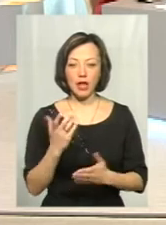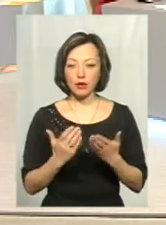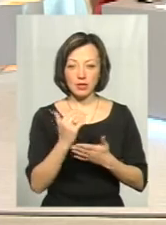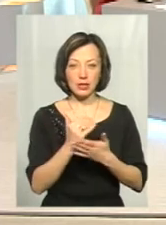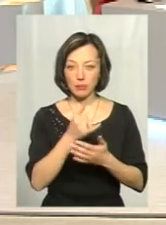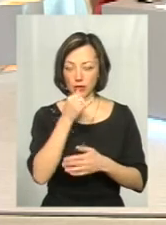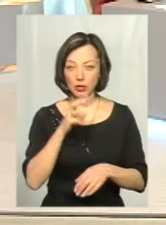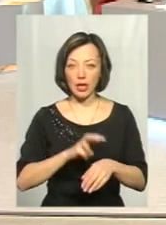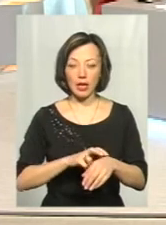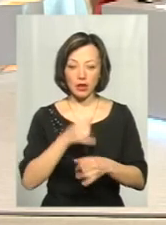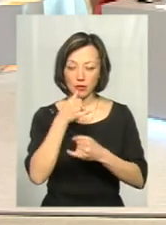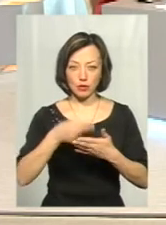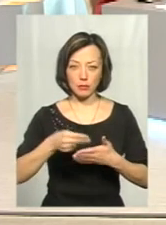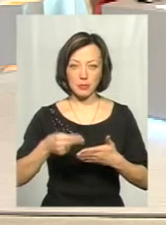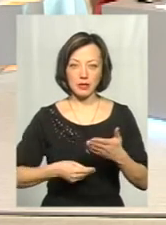зможе